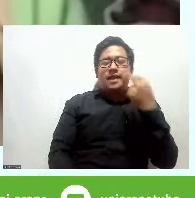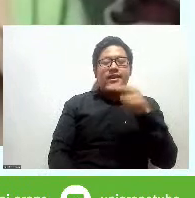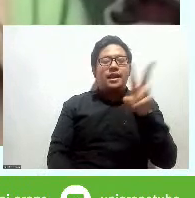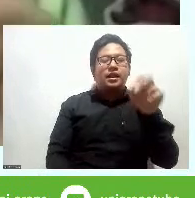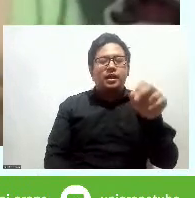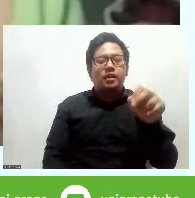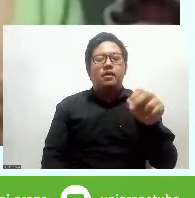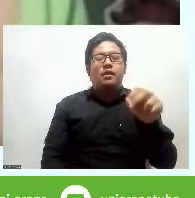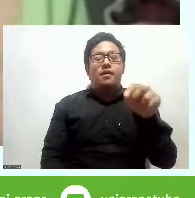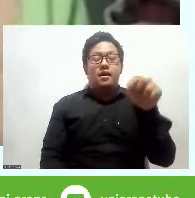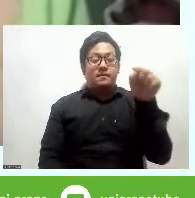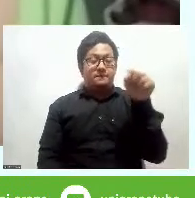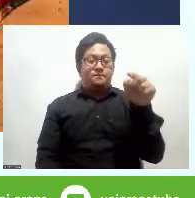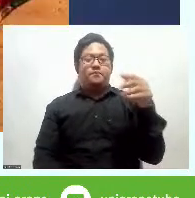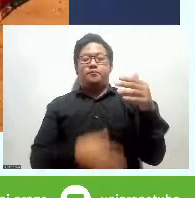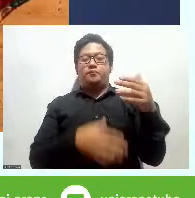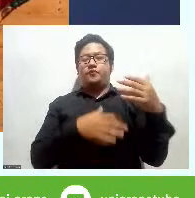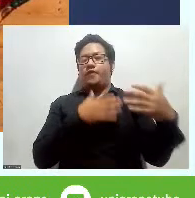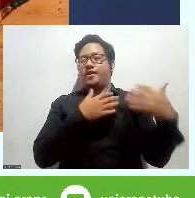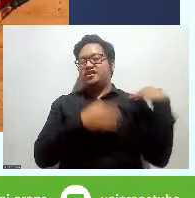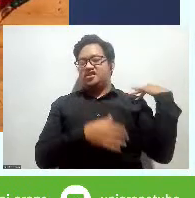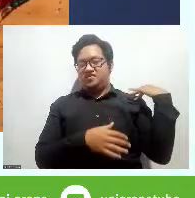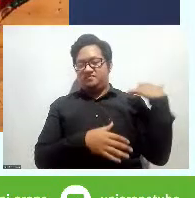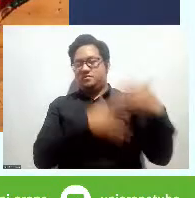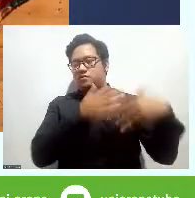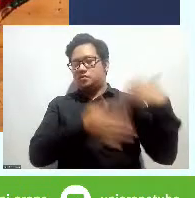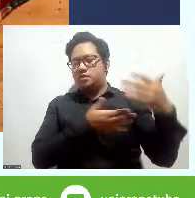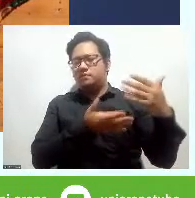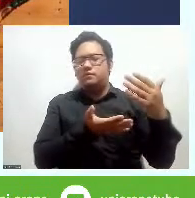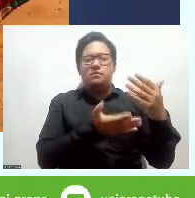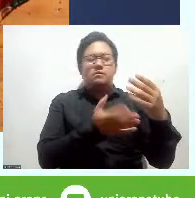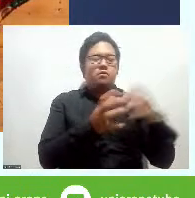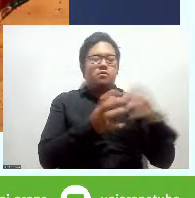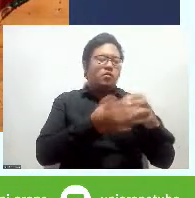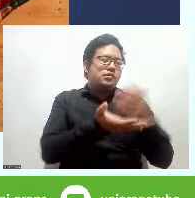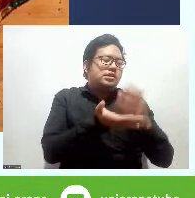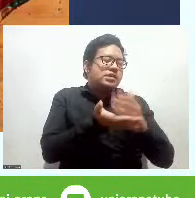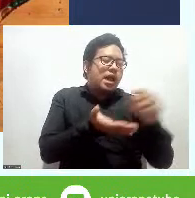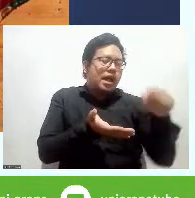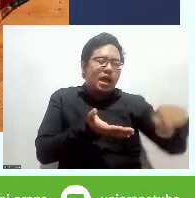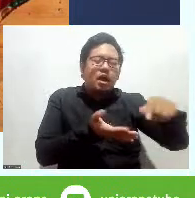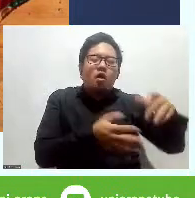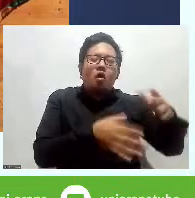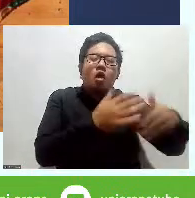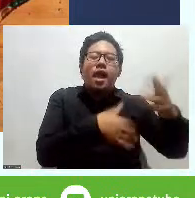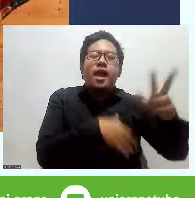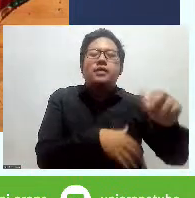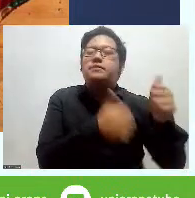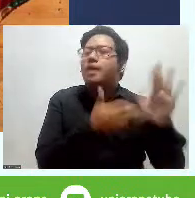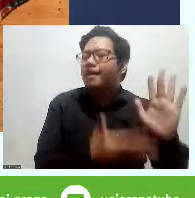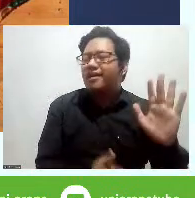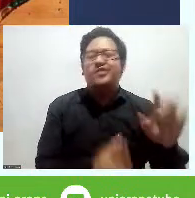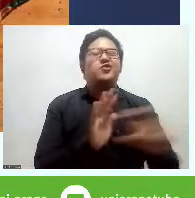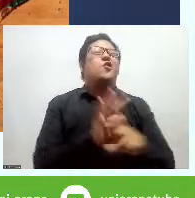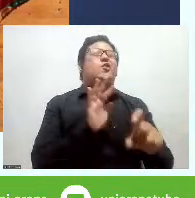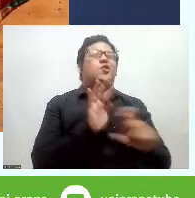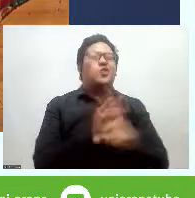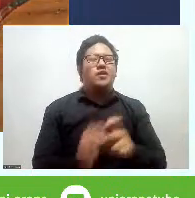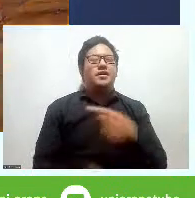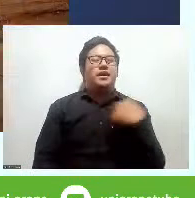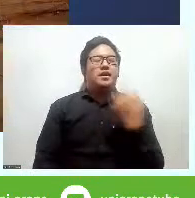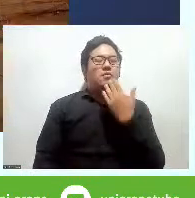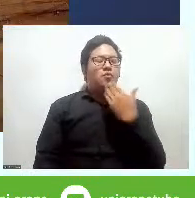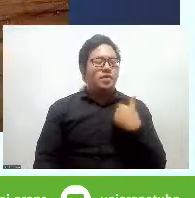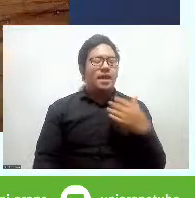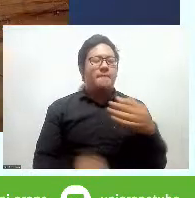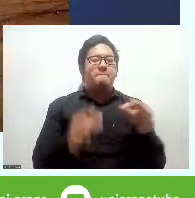produksi dari fashion industry ini bisa enggak diolah lagi misalkan eh kita punya sisa benang atau